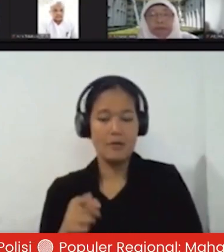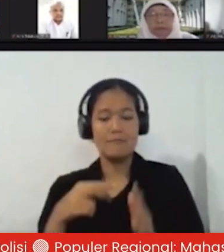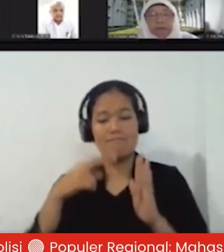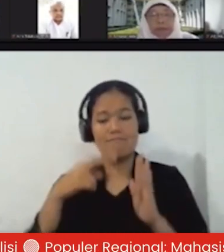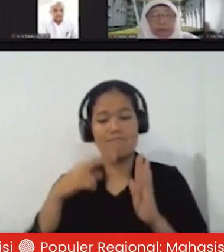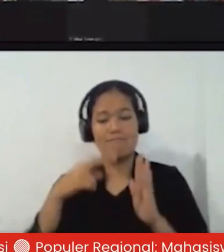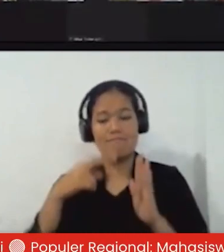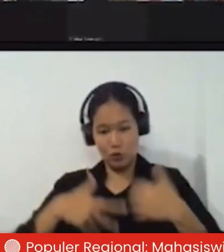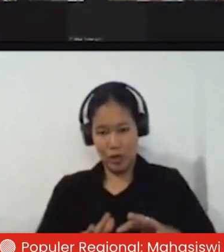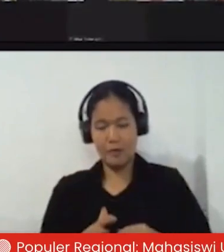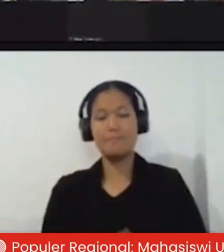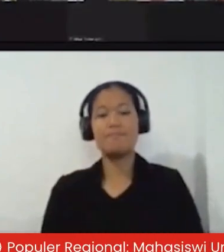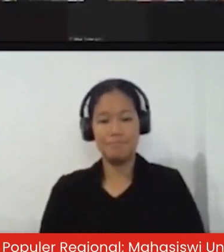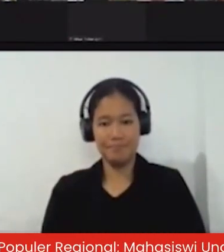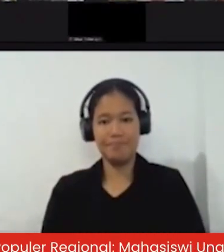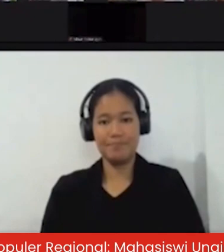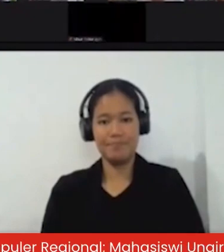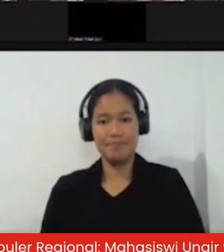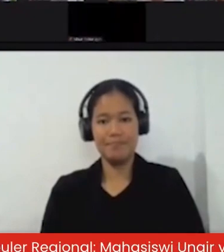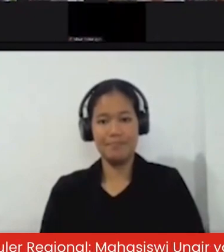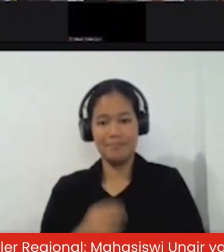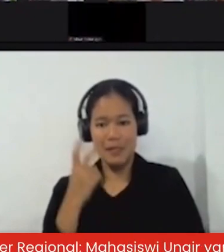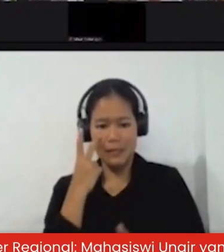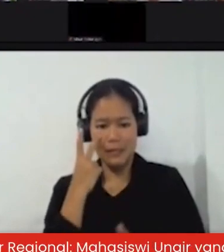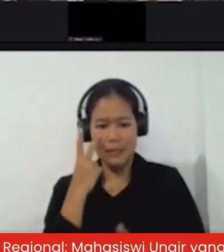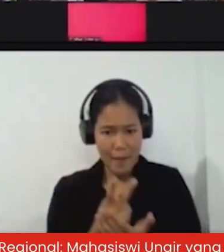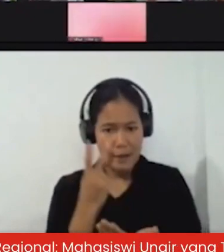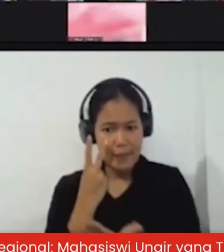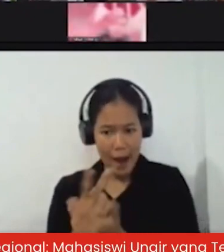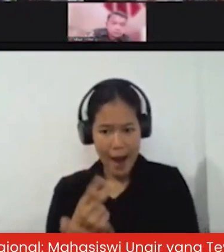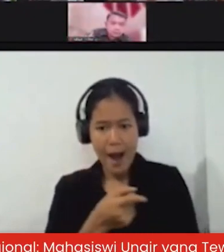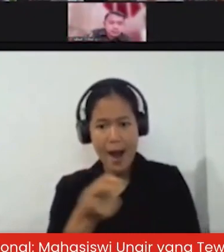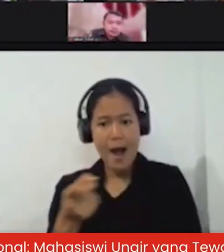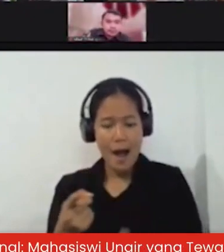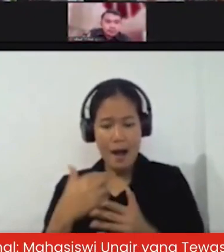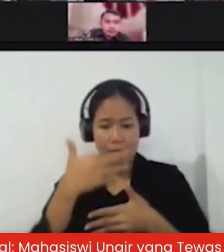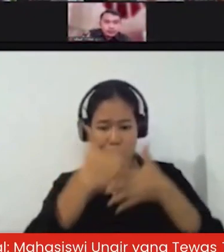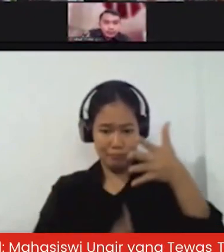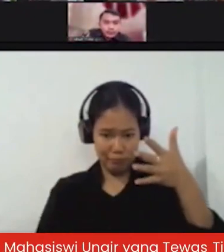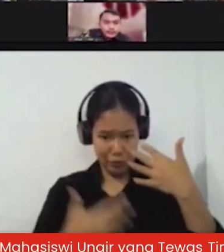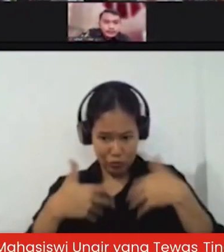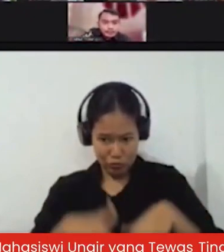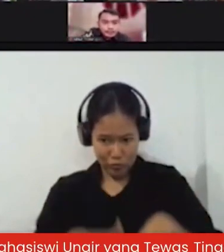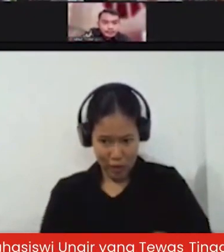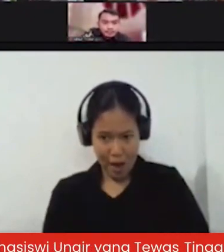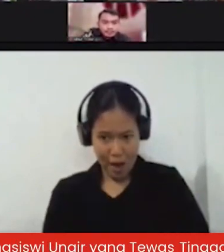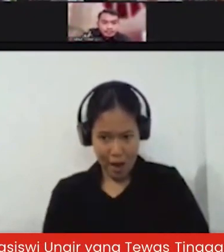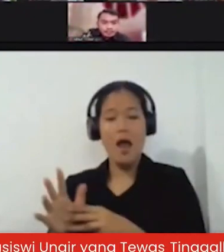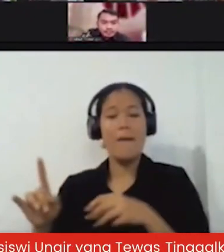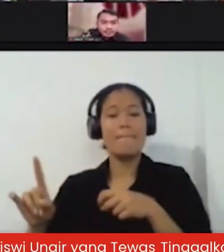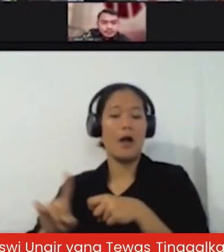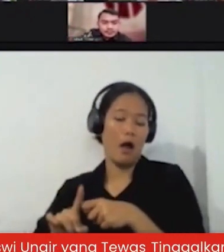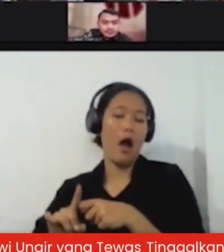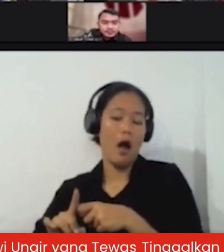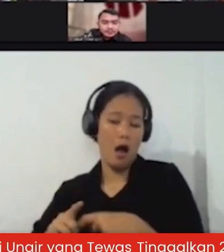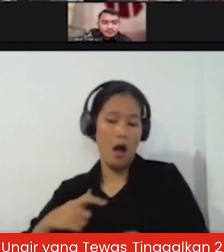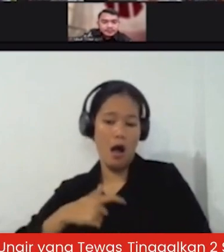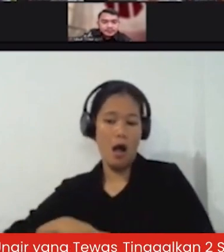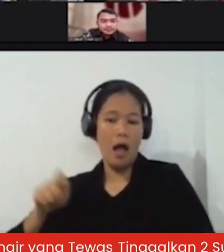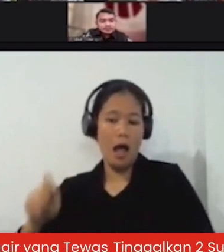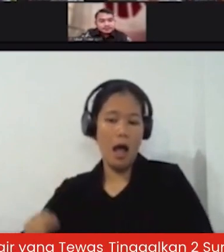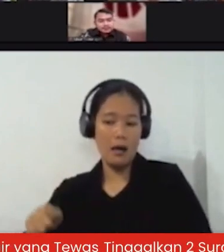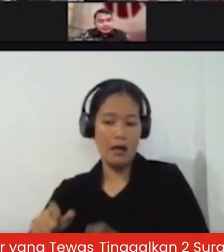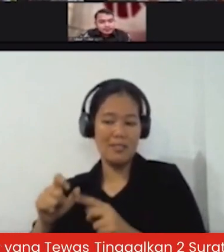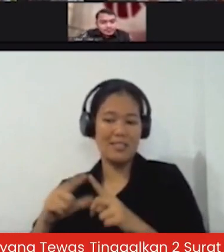berdasarkan pada temuan fakta dan hukum sebagai diuraikan di atas menurut majelis kehormatan Hakim terlapol tadiia tidak dapat